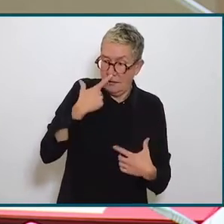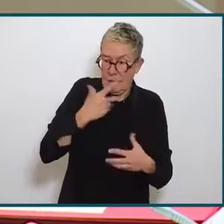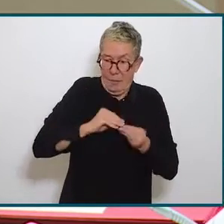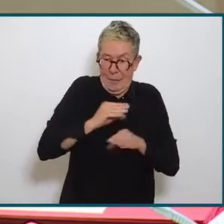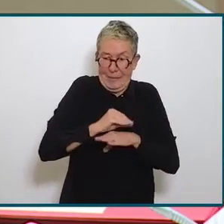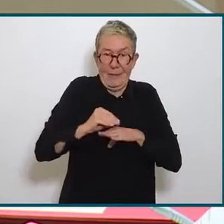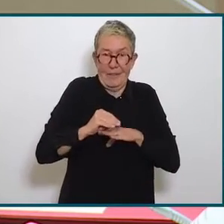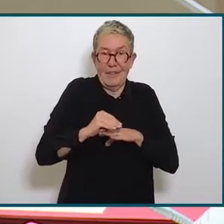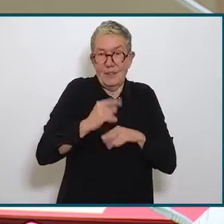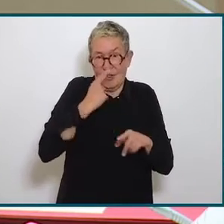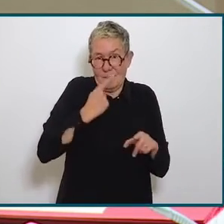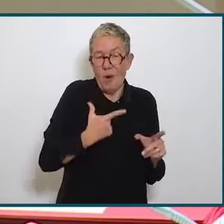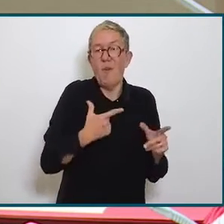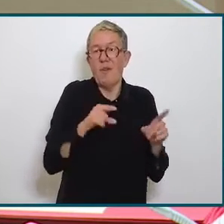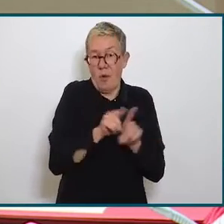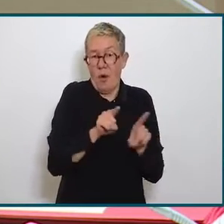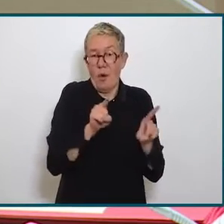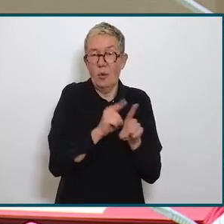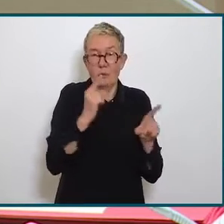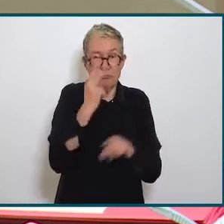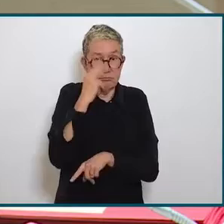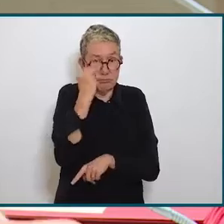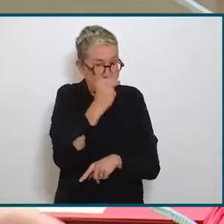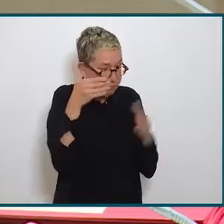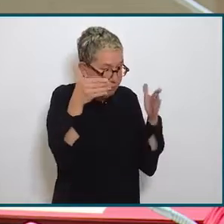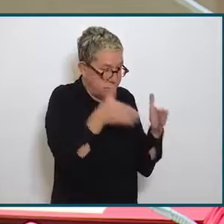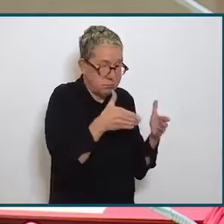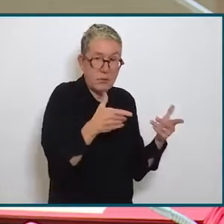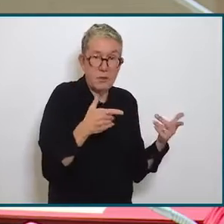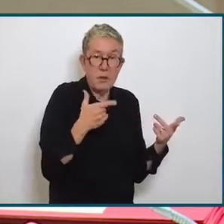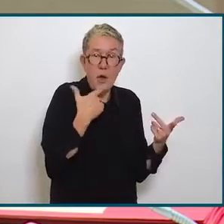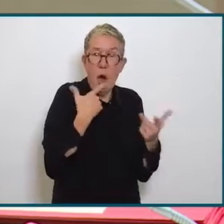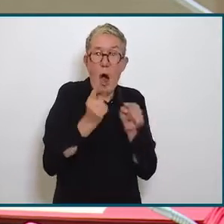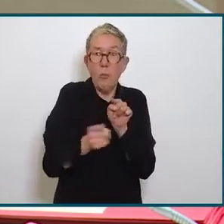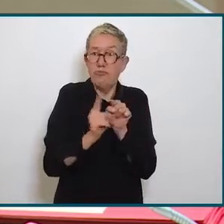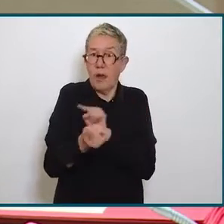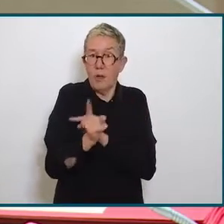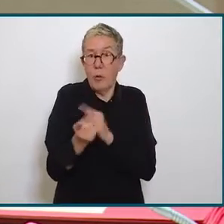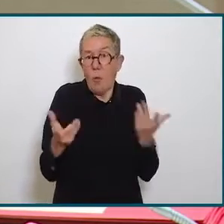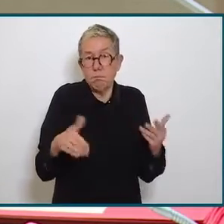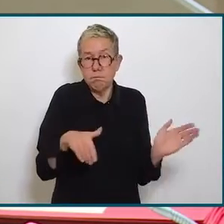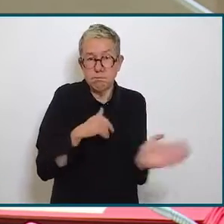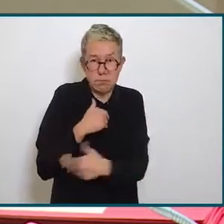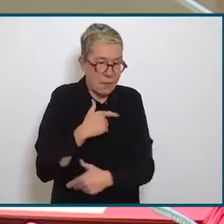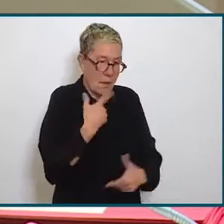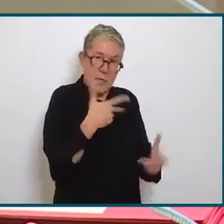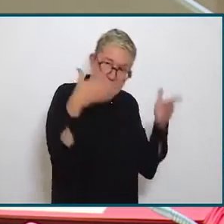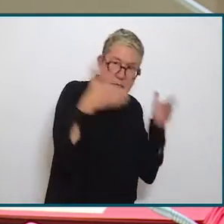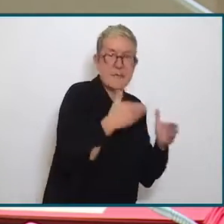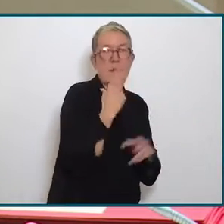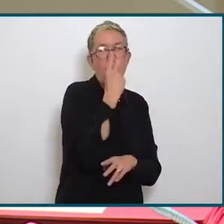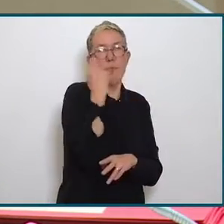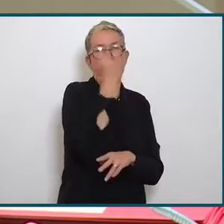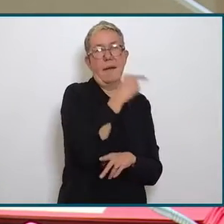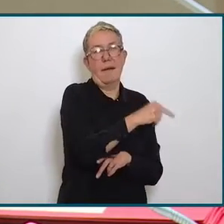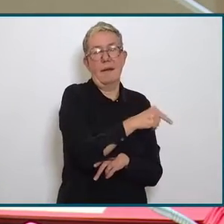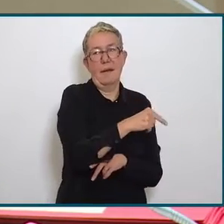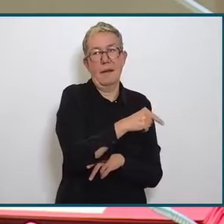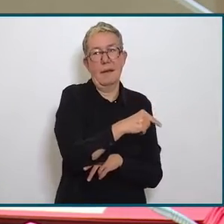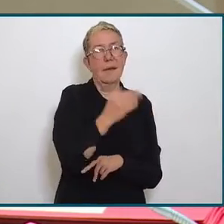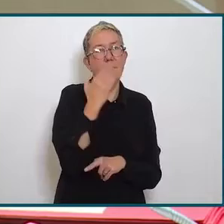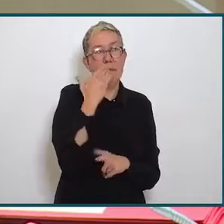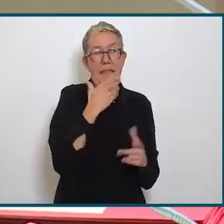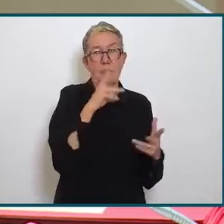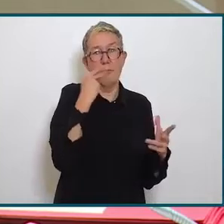l'humain en tant que seul sujet digne d'intérêt en matière de sécurité et qui mobilise donc toute notre attention, en particulier lorsqu'il est malheureusement une